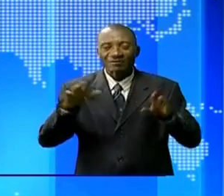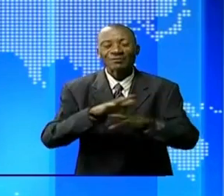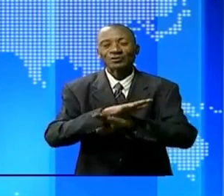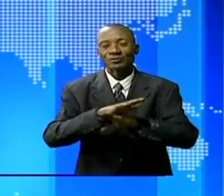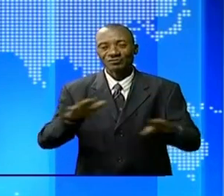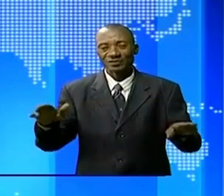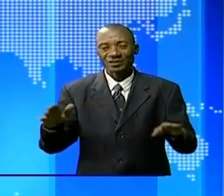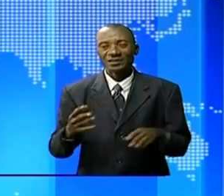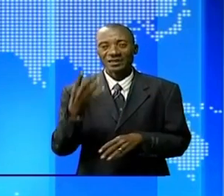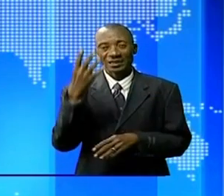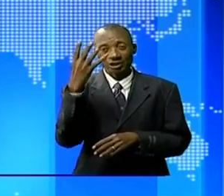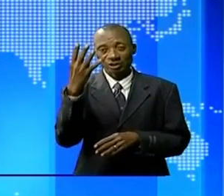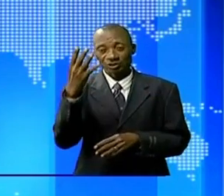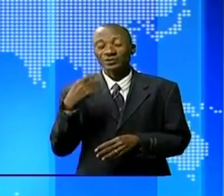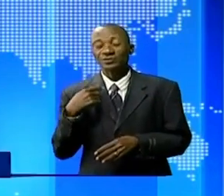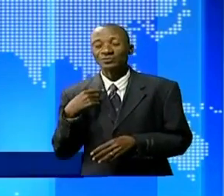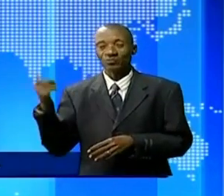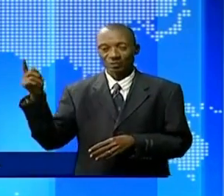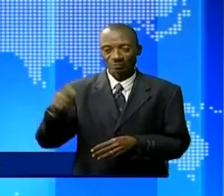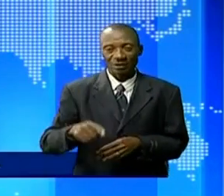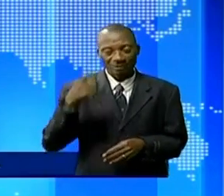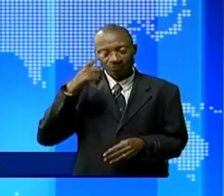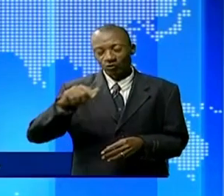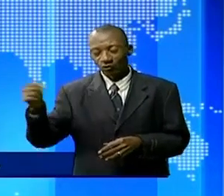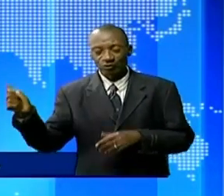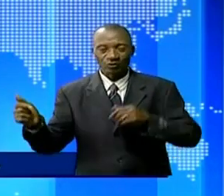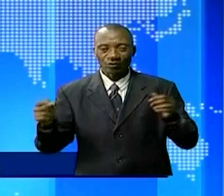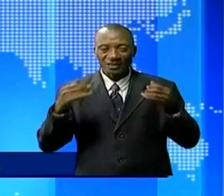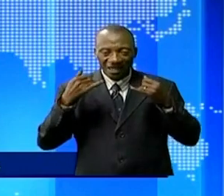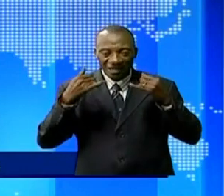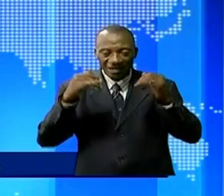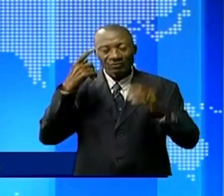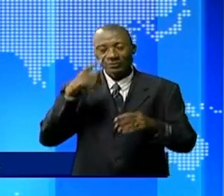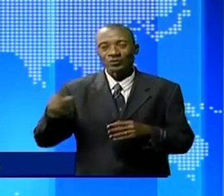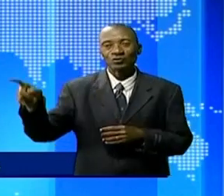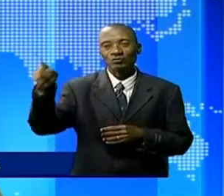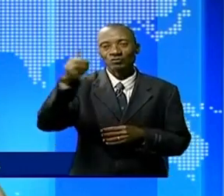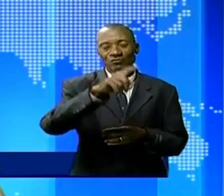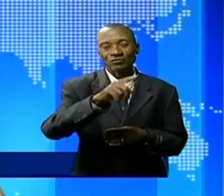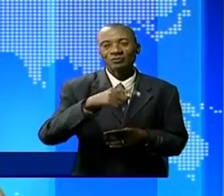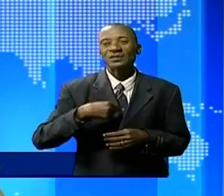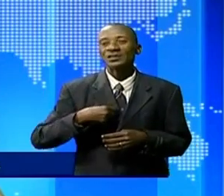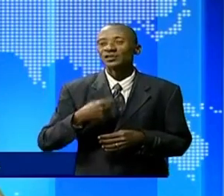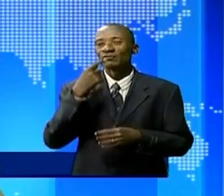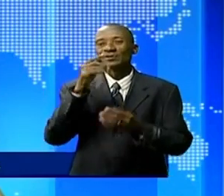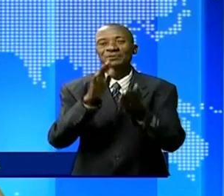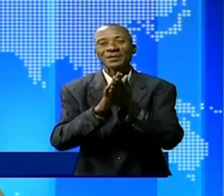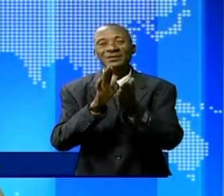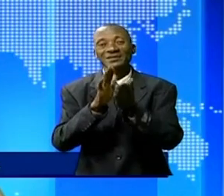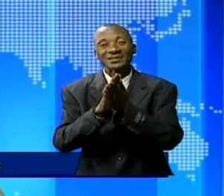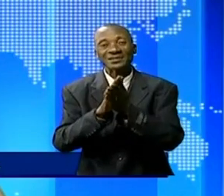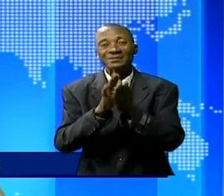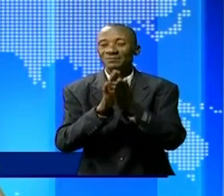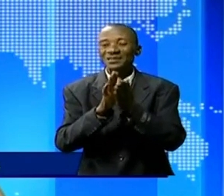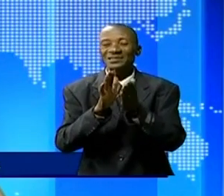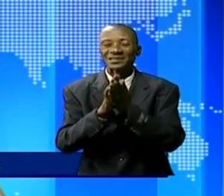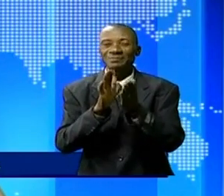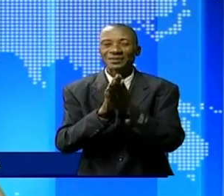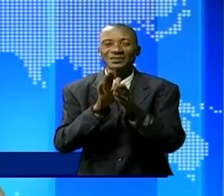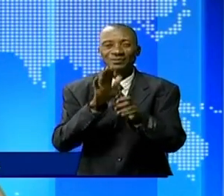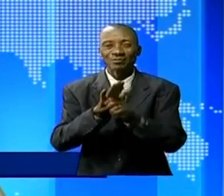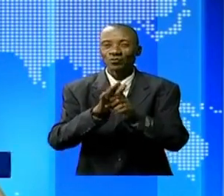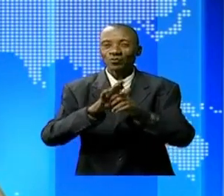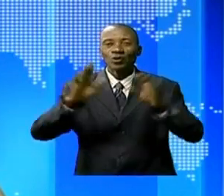par mamie kadima sous la coordination de marthe mangaka là mesdames et messieurs merci de nous avoir